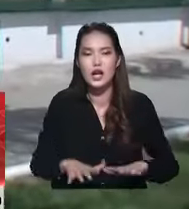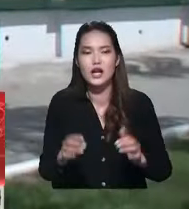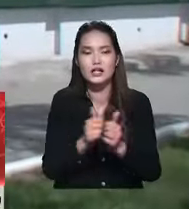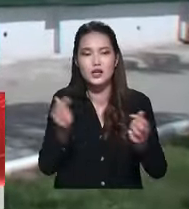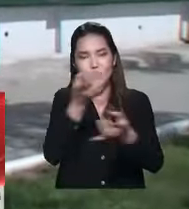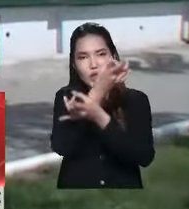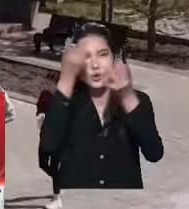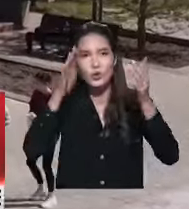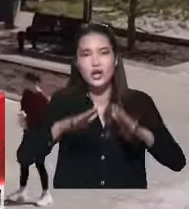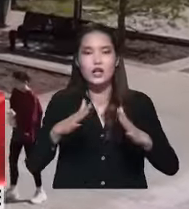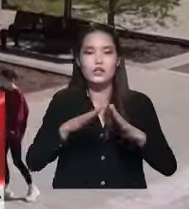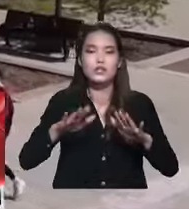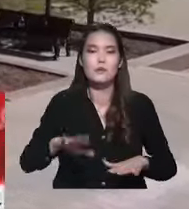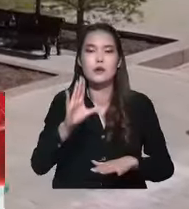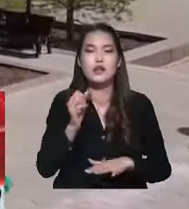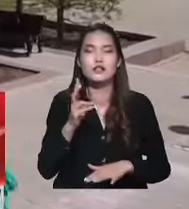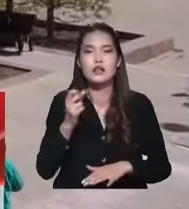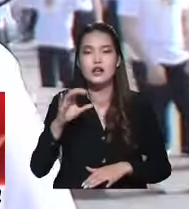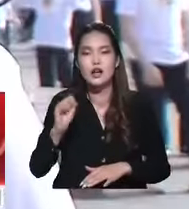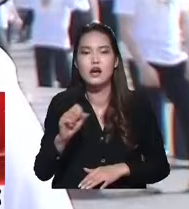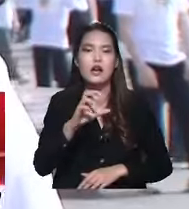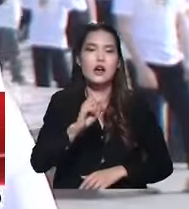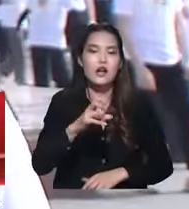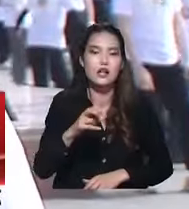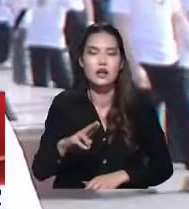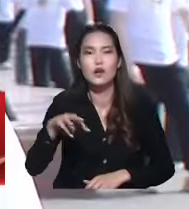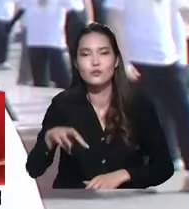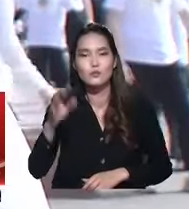и привели в порядок памятник Алие Молдагуловой.